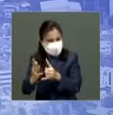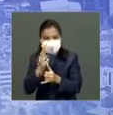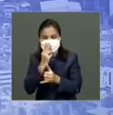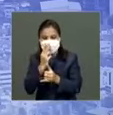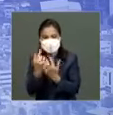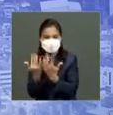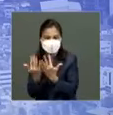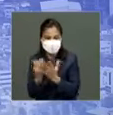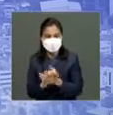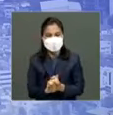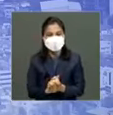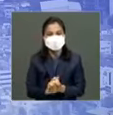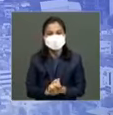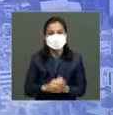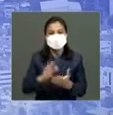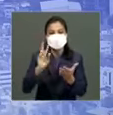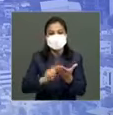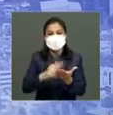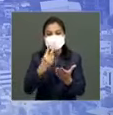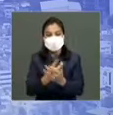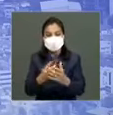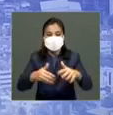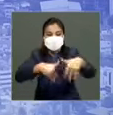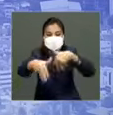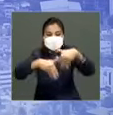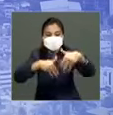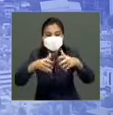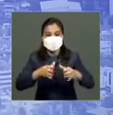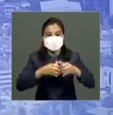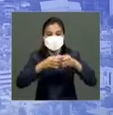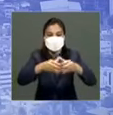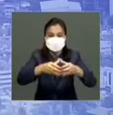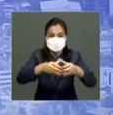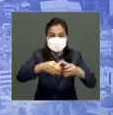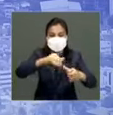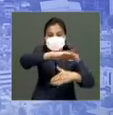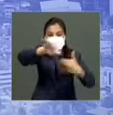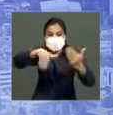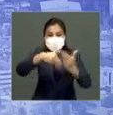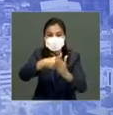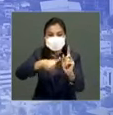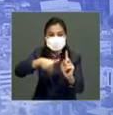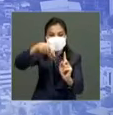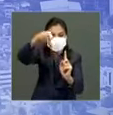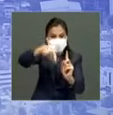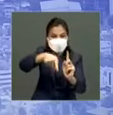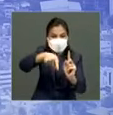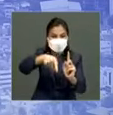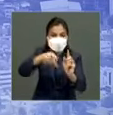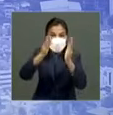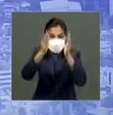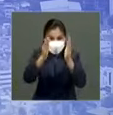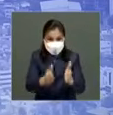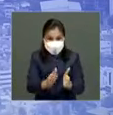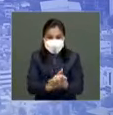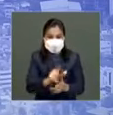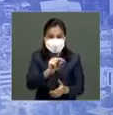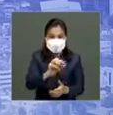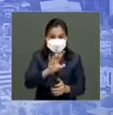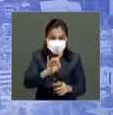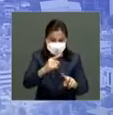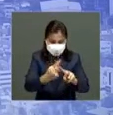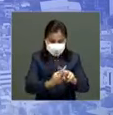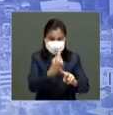ไปตรวจในชุมชนบ้านขิงซึ่งมีประชากรประมาณ 1,000 คนก็พบวันที่28เมษ